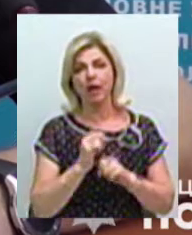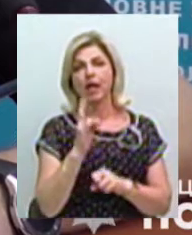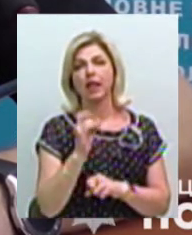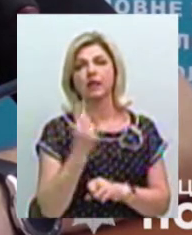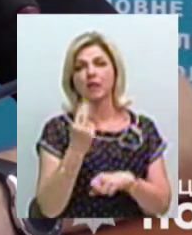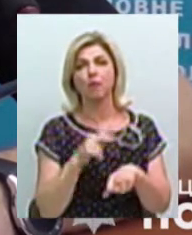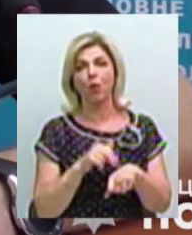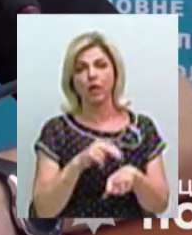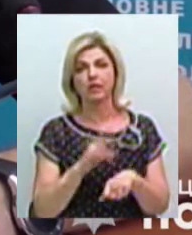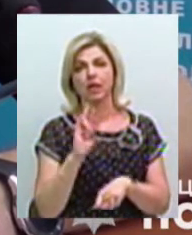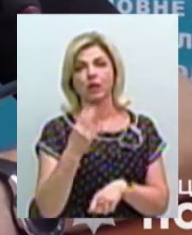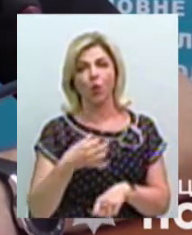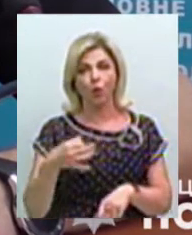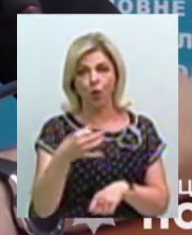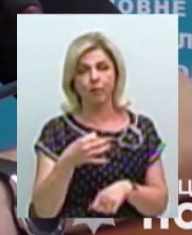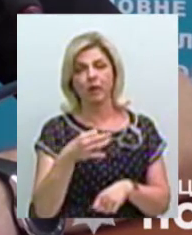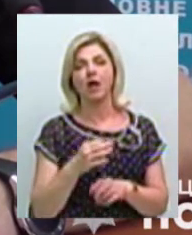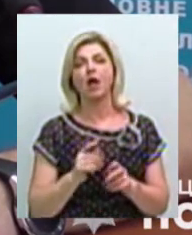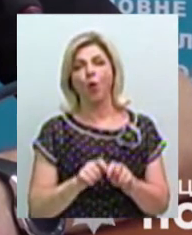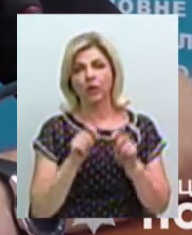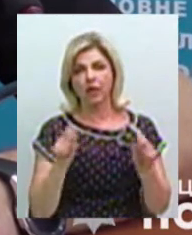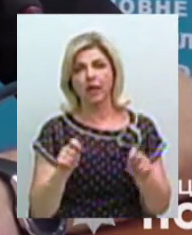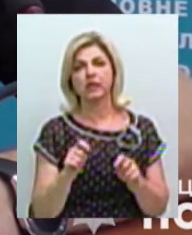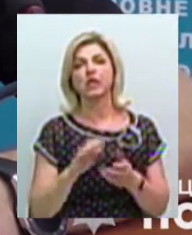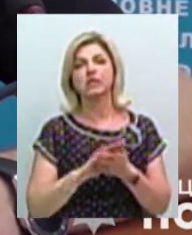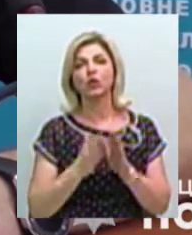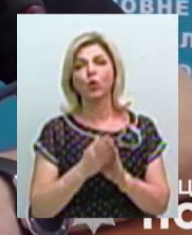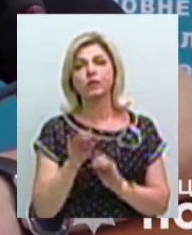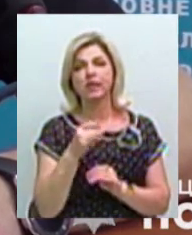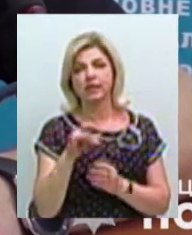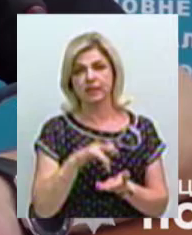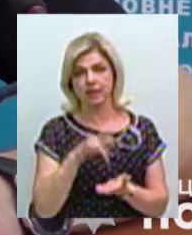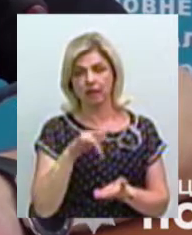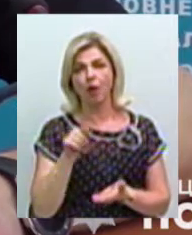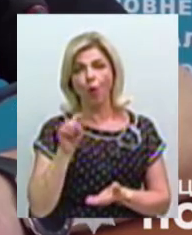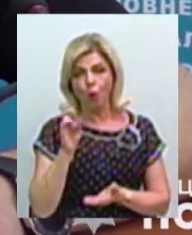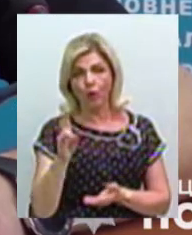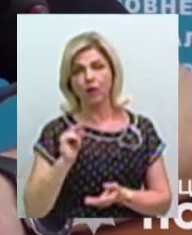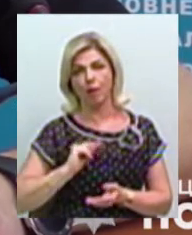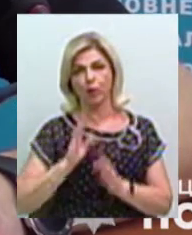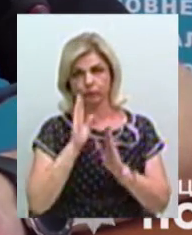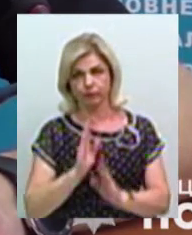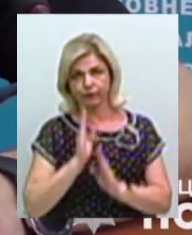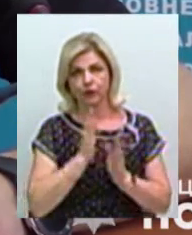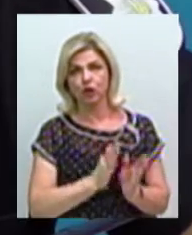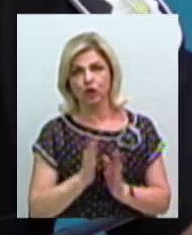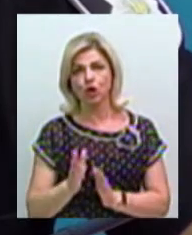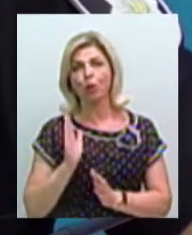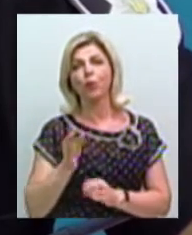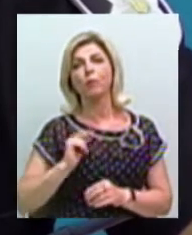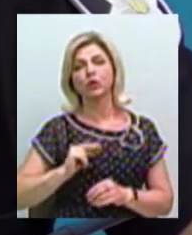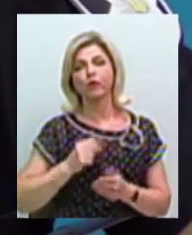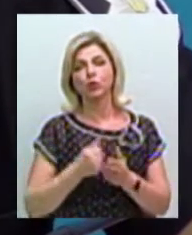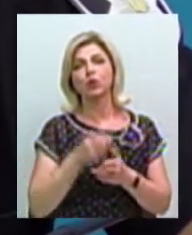Миколаївської області розгорнуто ситуаційний центр, який працює в цілодобовому режимі і буде працювати до закінчення виборчого